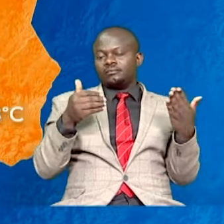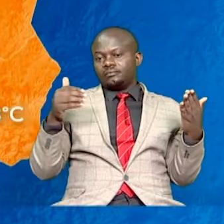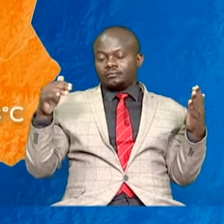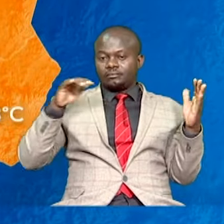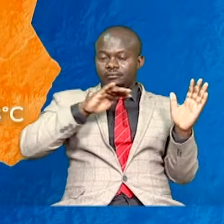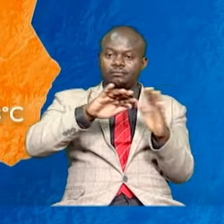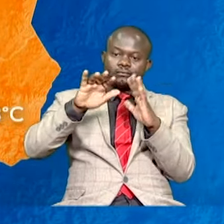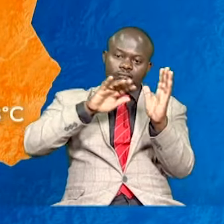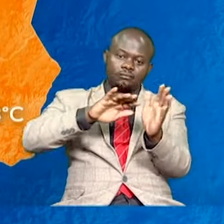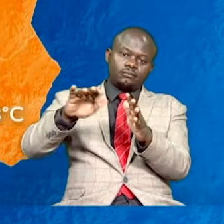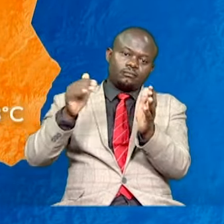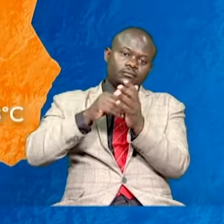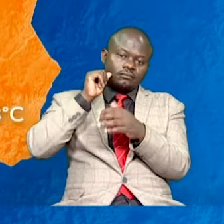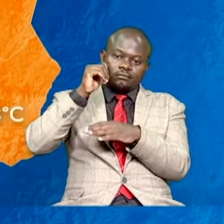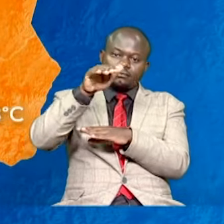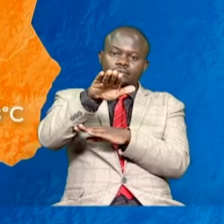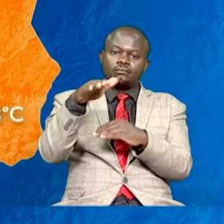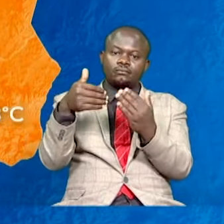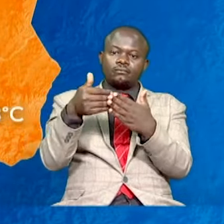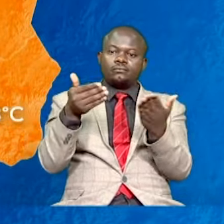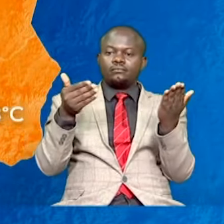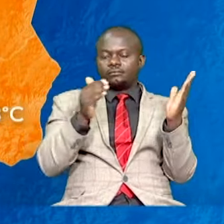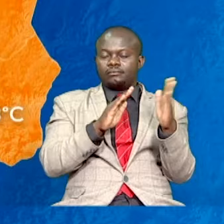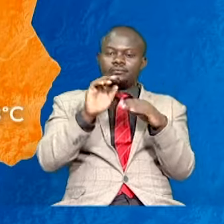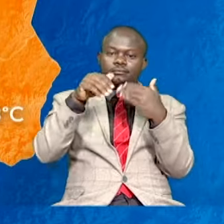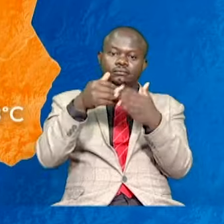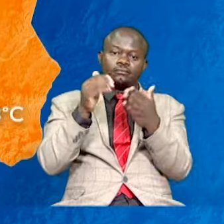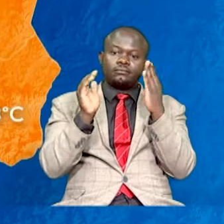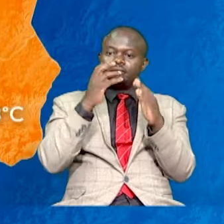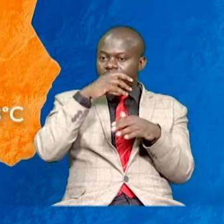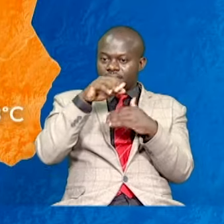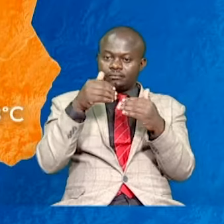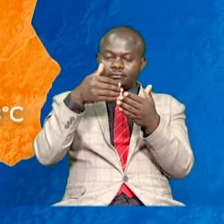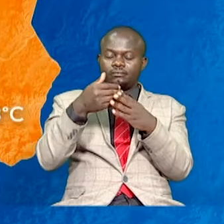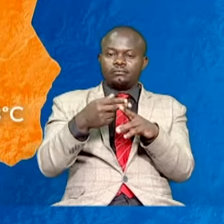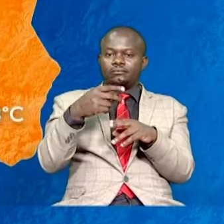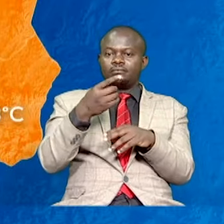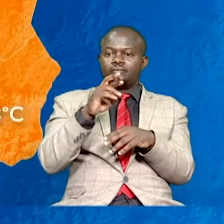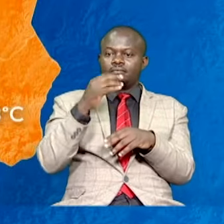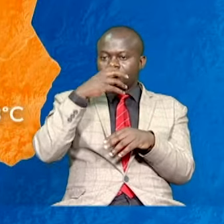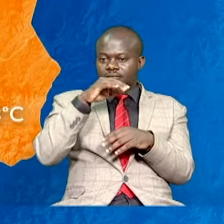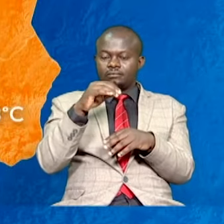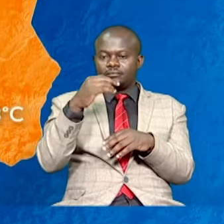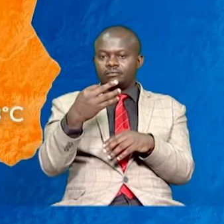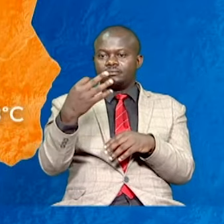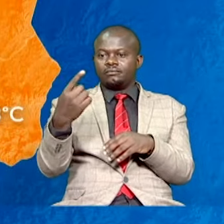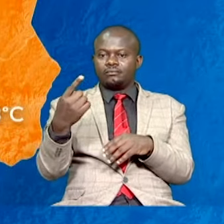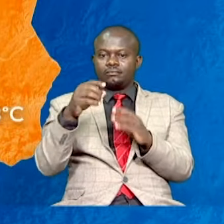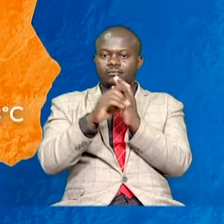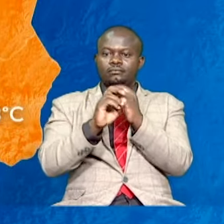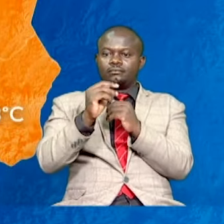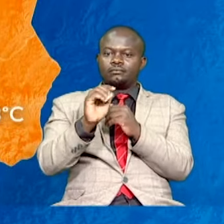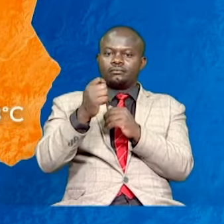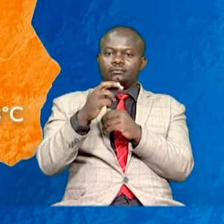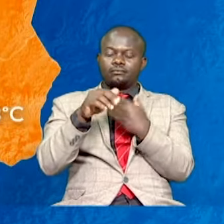w'ejo rero kandi ku masaha yo ku gicamunsi turateganya ko igipimo cy'ubushyuhe kizagera kuri degree Celsius 31 mu karere ka